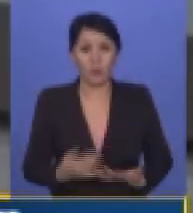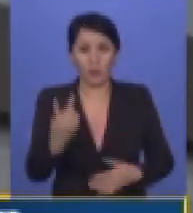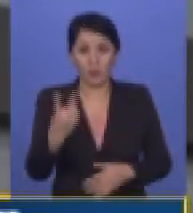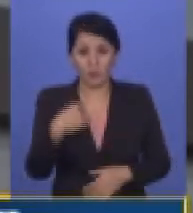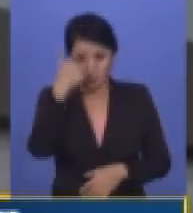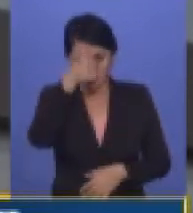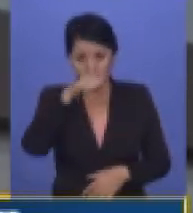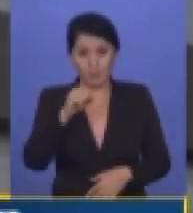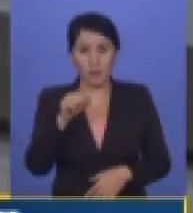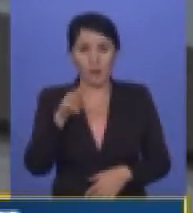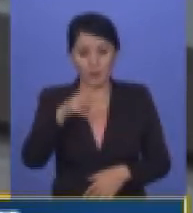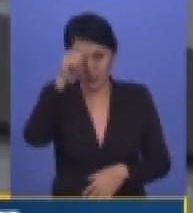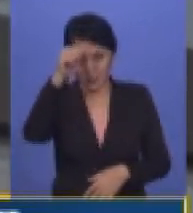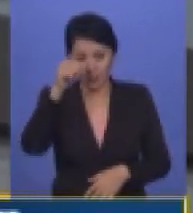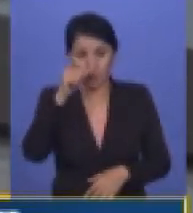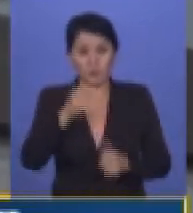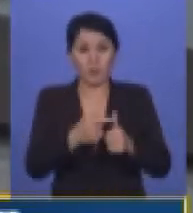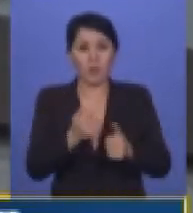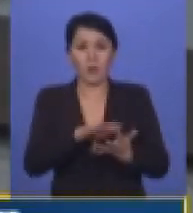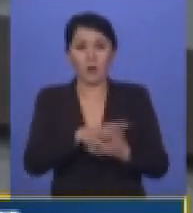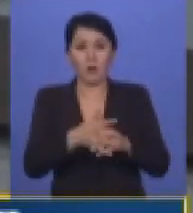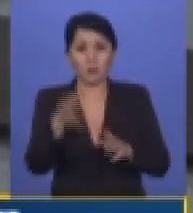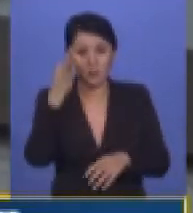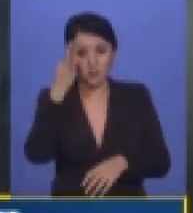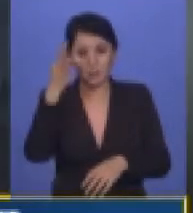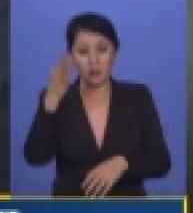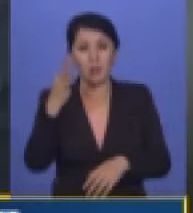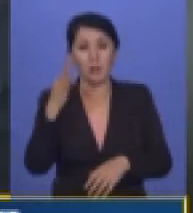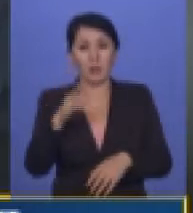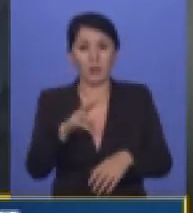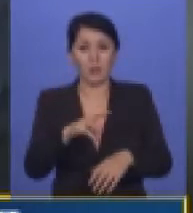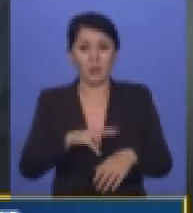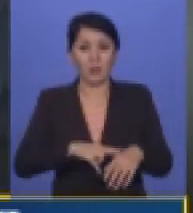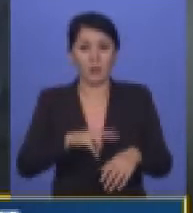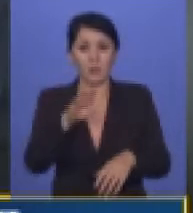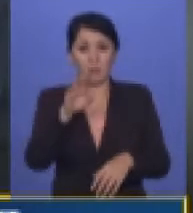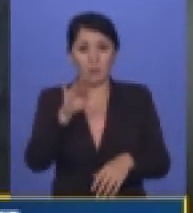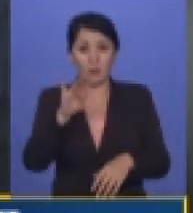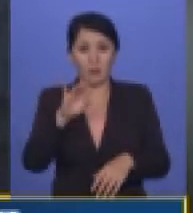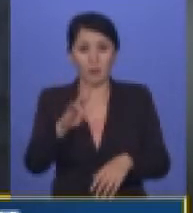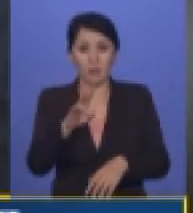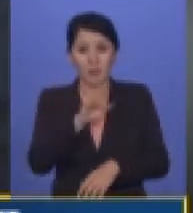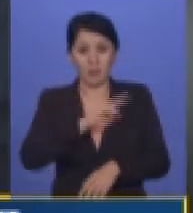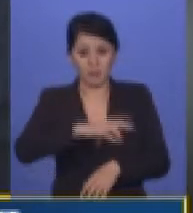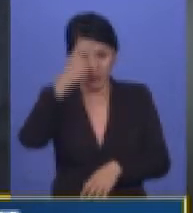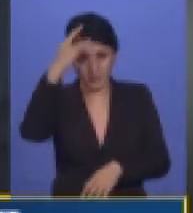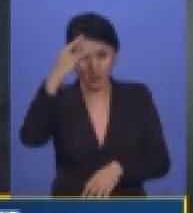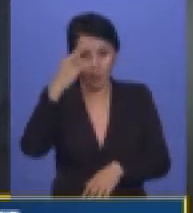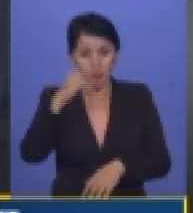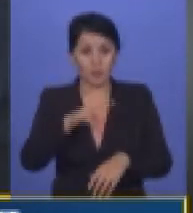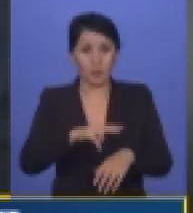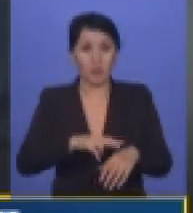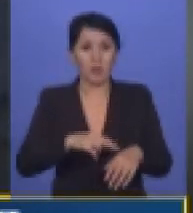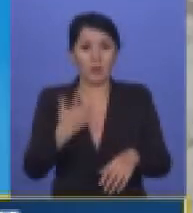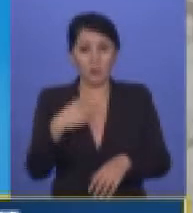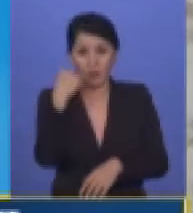жылдың сәуір айынан бастап, аталған ауылдық округке тәжірибелі участкелік инспектор Бақытжан Смайлов қызмет көрсетеді. Қазақстан полициясының 30